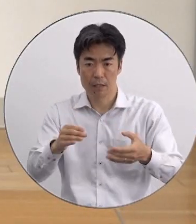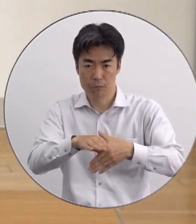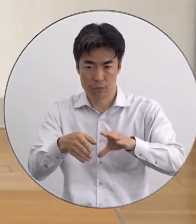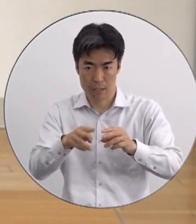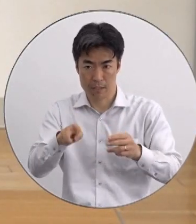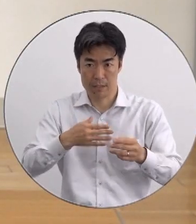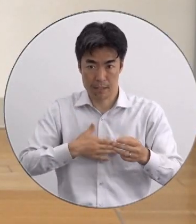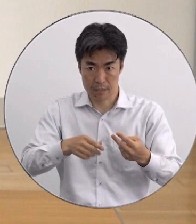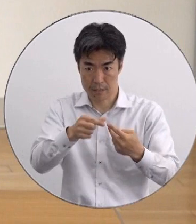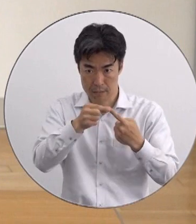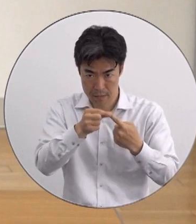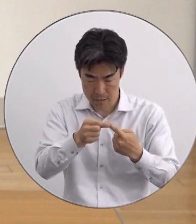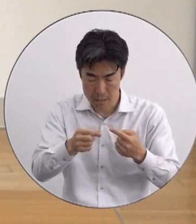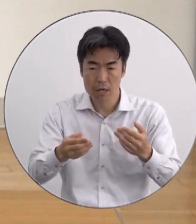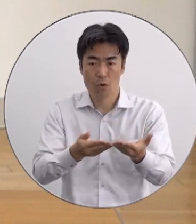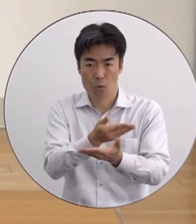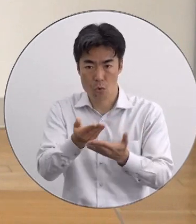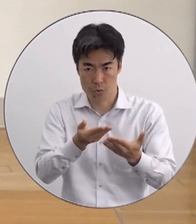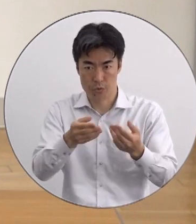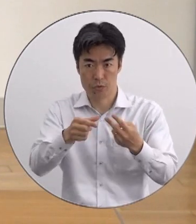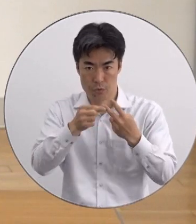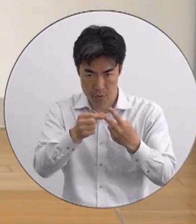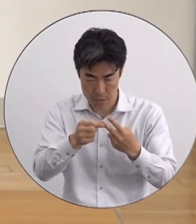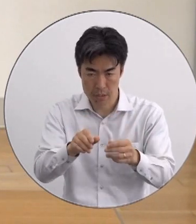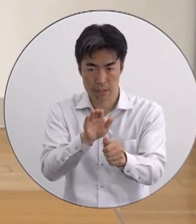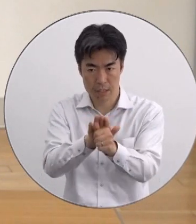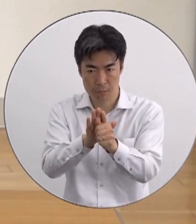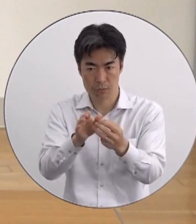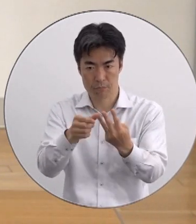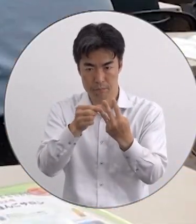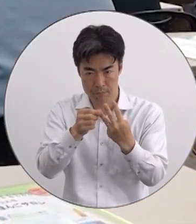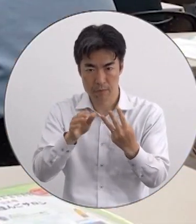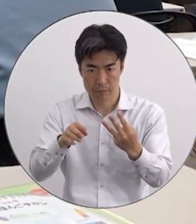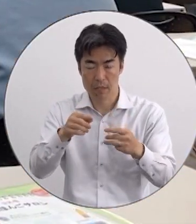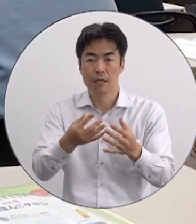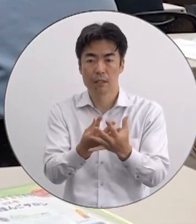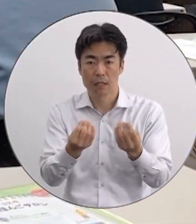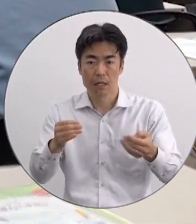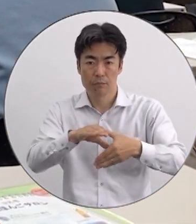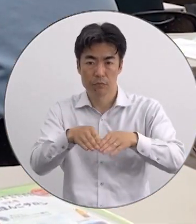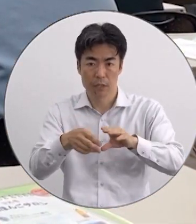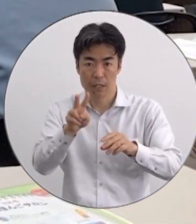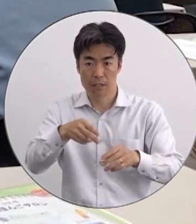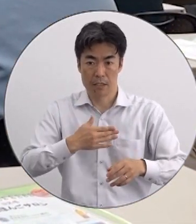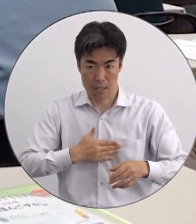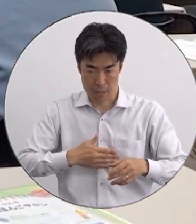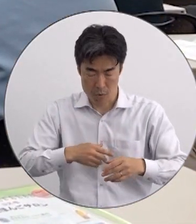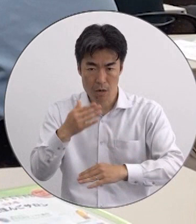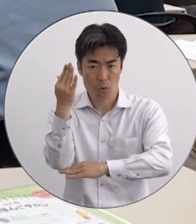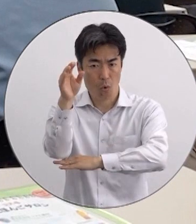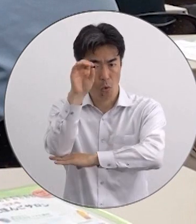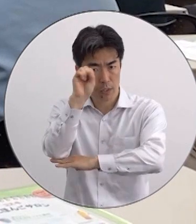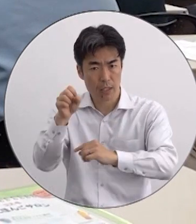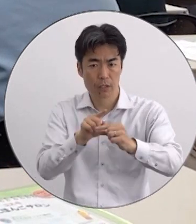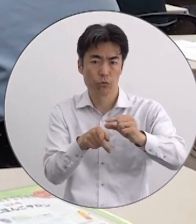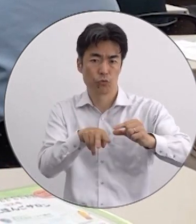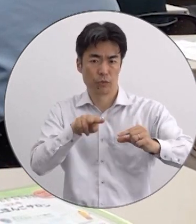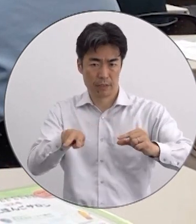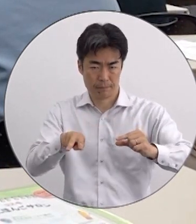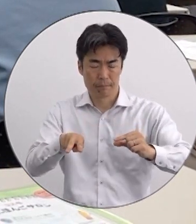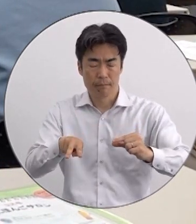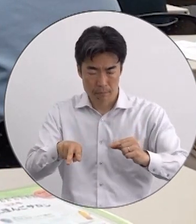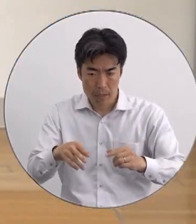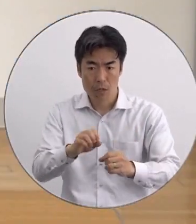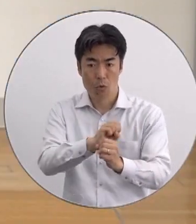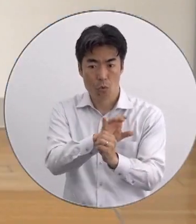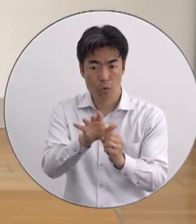解、交流、サポート、3つの柱があります。多文化理解の中では、主に講座をやってまいり